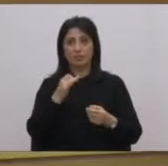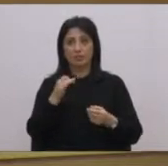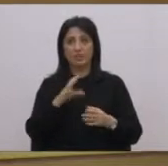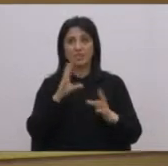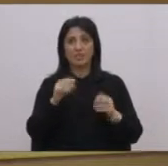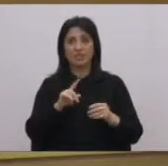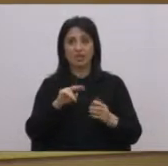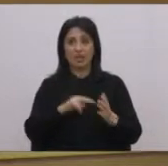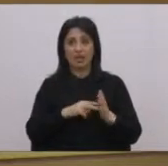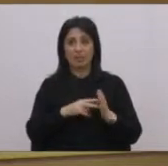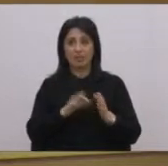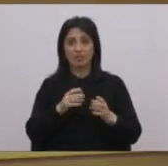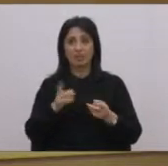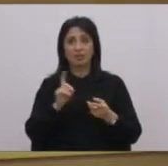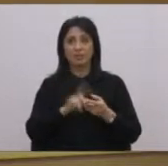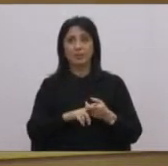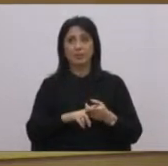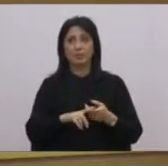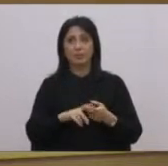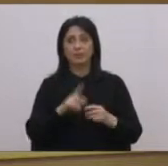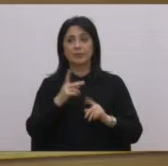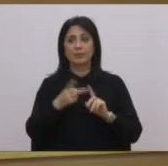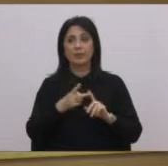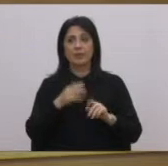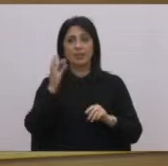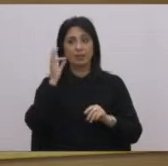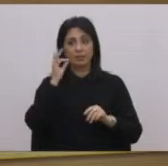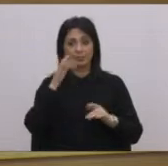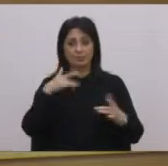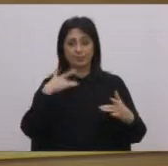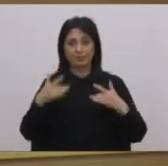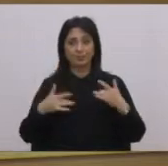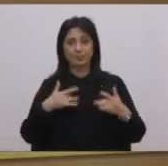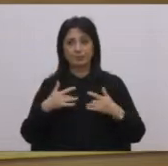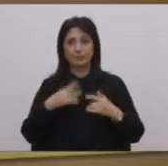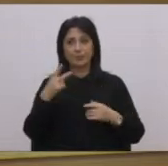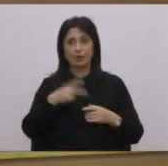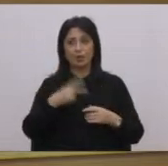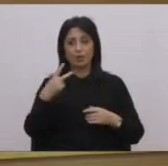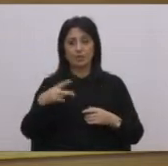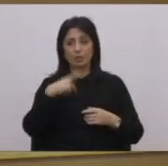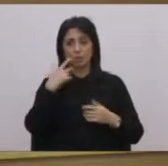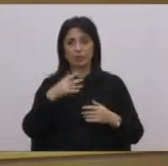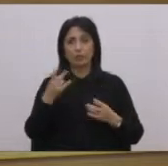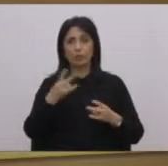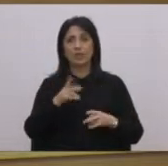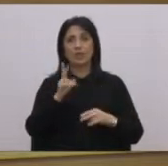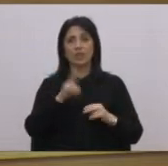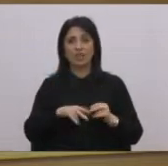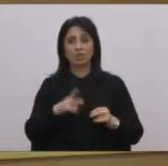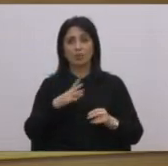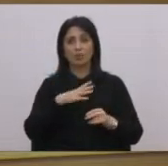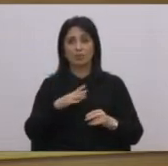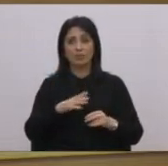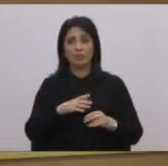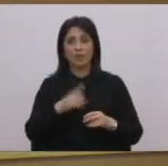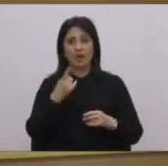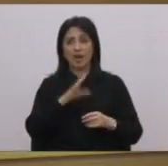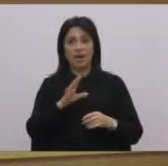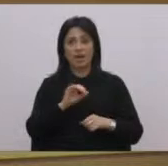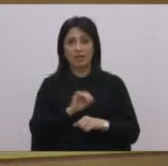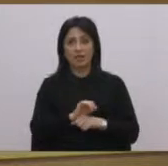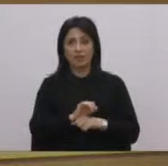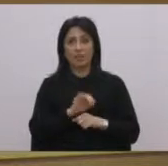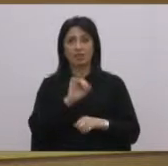საერთოდ რა იგეგმება ამასთან დაკავშირებით? მეორე, ზუგდიდის თეატრი, რომელიც 2020 წელს უკვე უნდა დასრულებულიყო, არაერთხელ